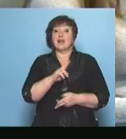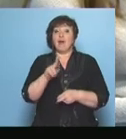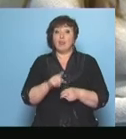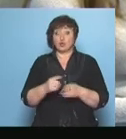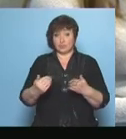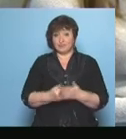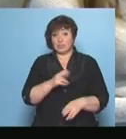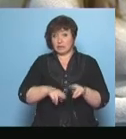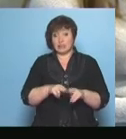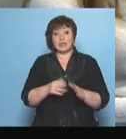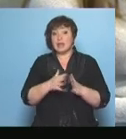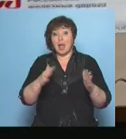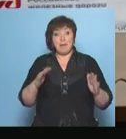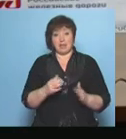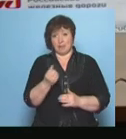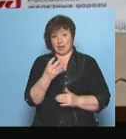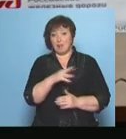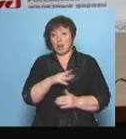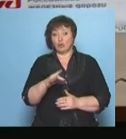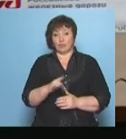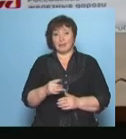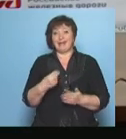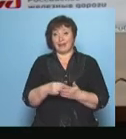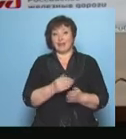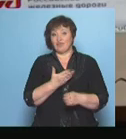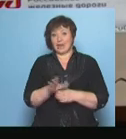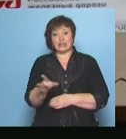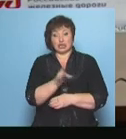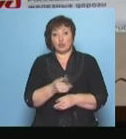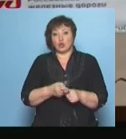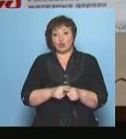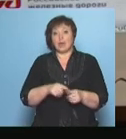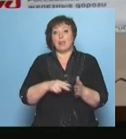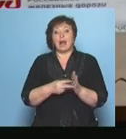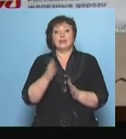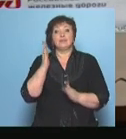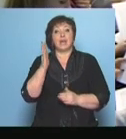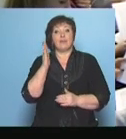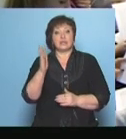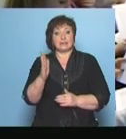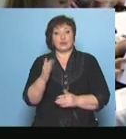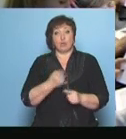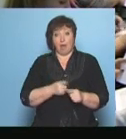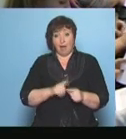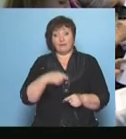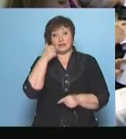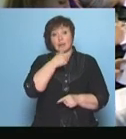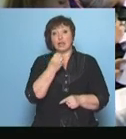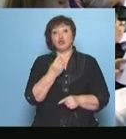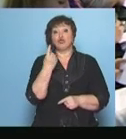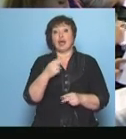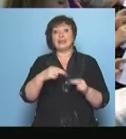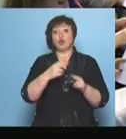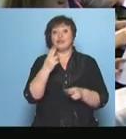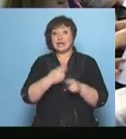не менее 15 миллионов рублей. Деньги выделяет республика, но это планы на перспективу. А уже в этом году еще на одном